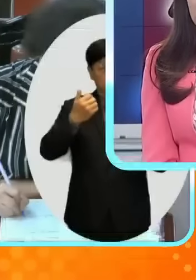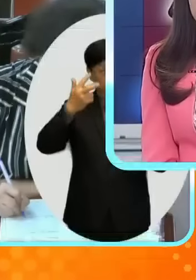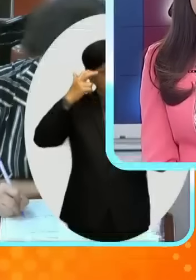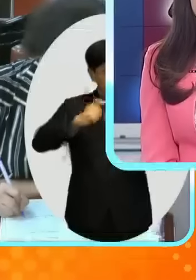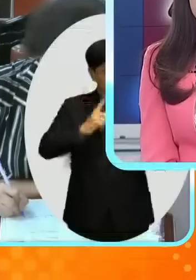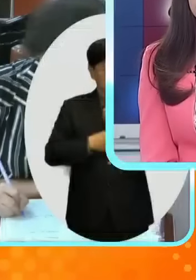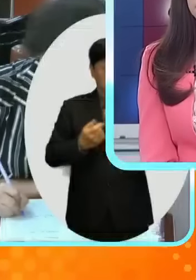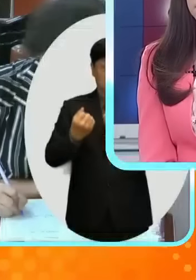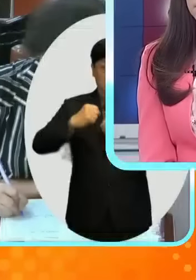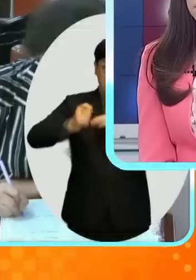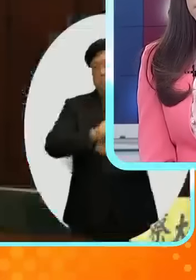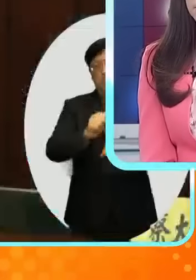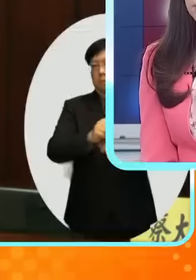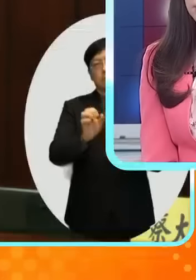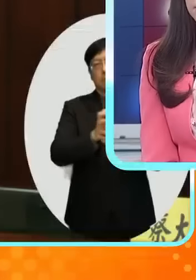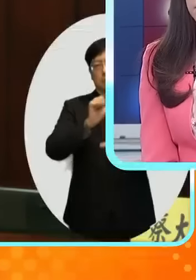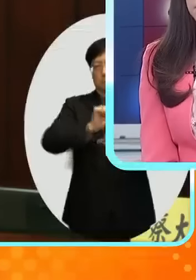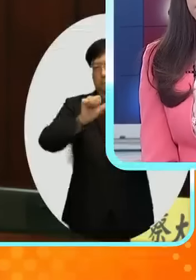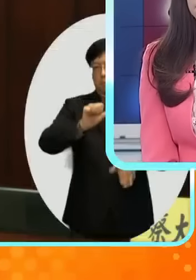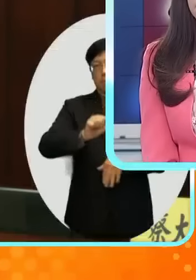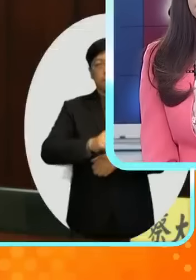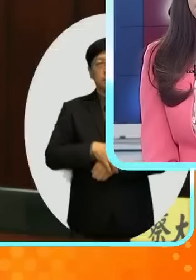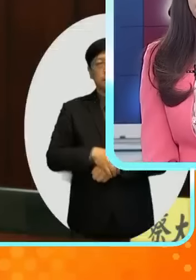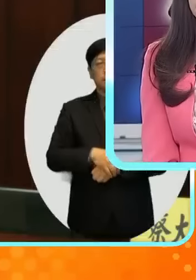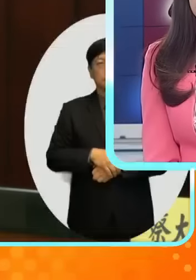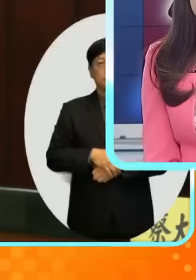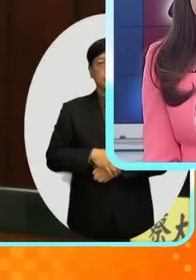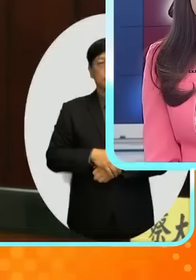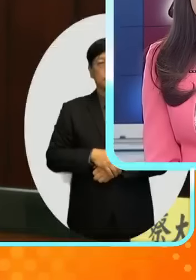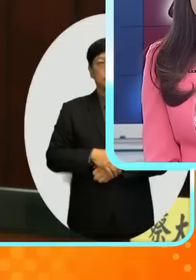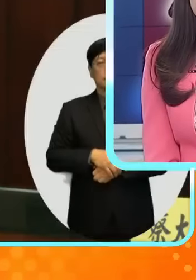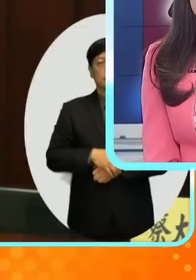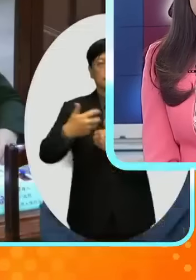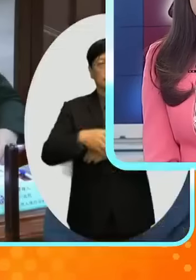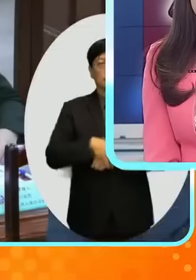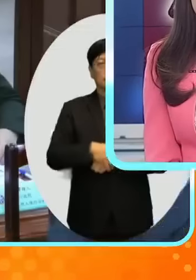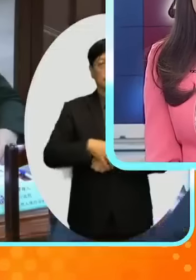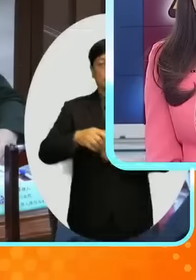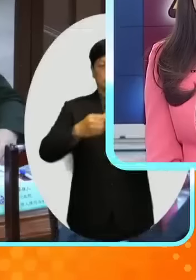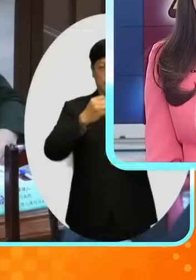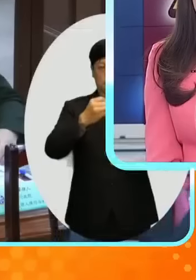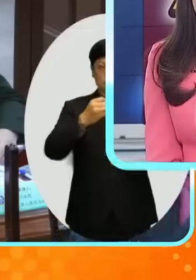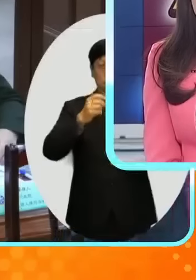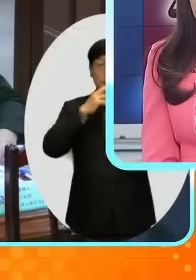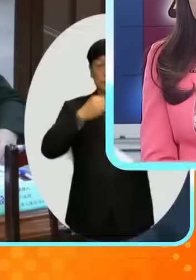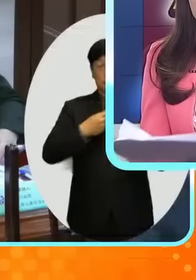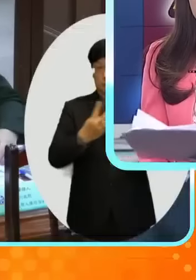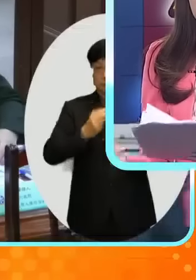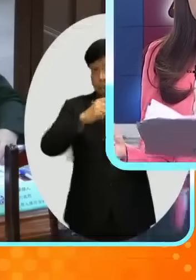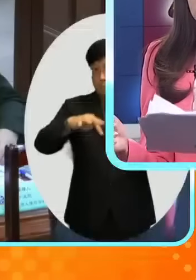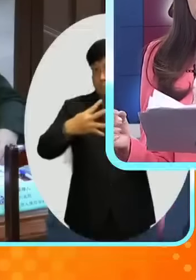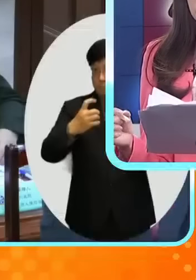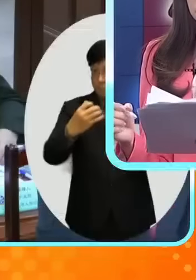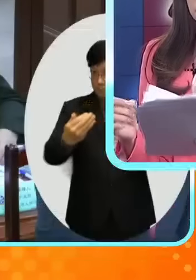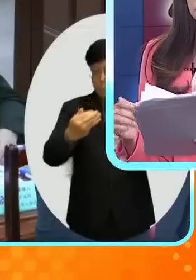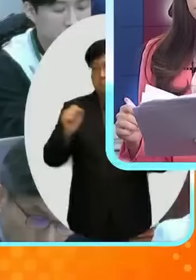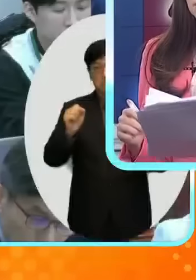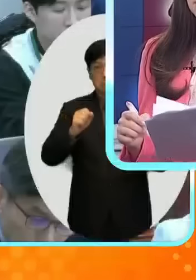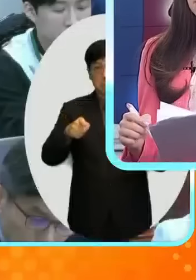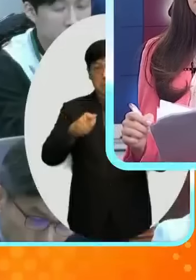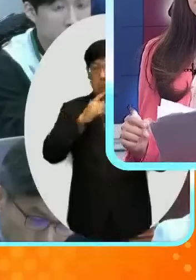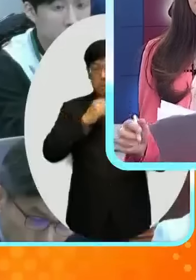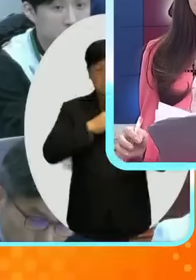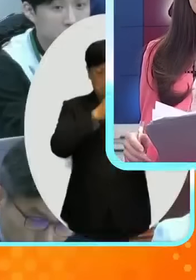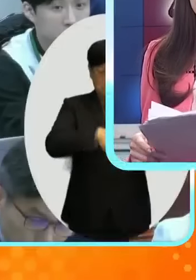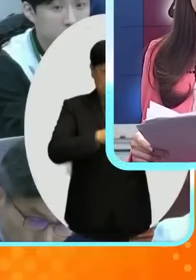干？那你们都自己都不愿意做这件事情了，你们已经没剩几天了。因为今天也许真的像凤馨所说的，他们会